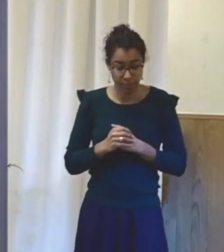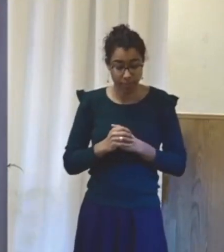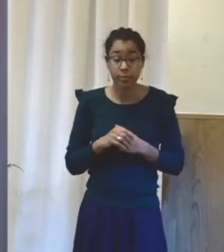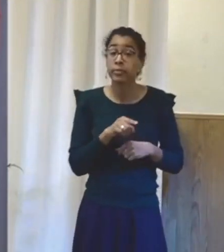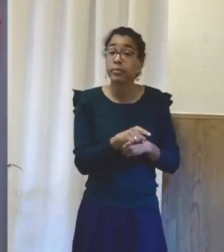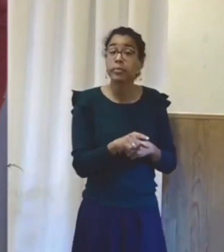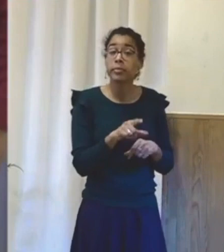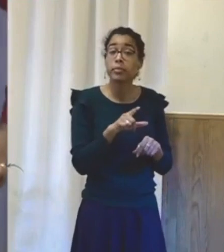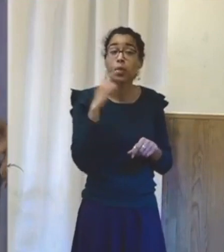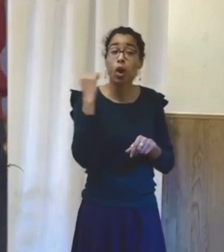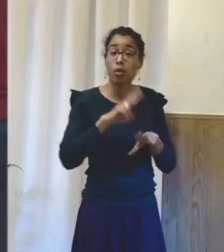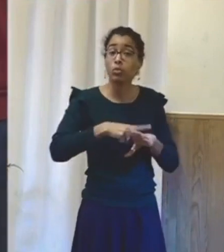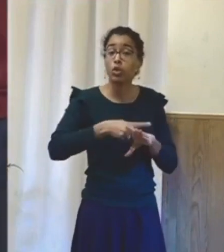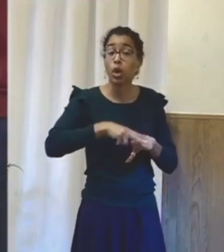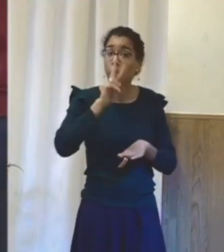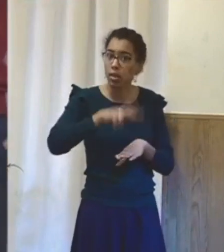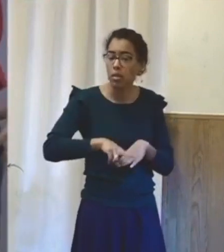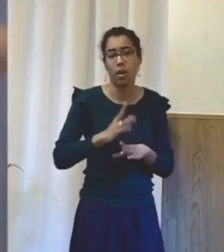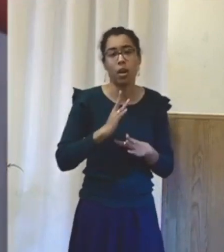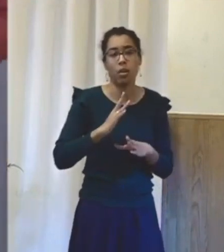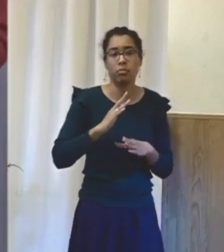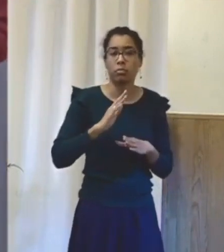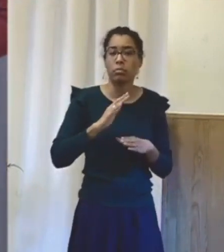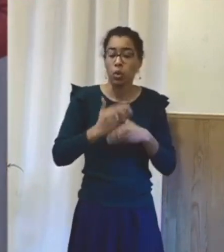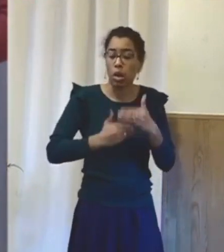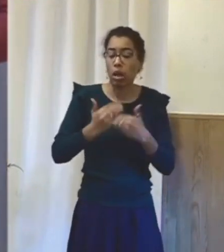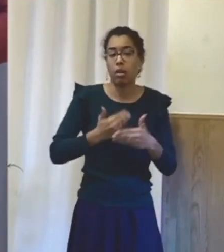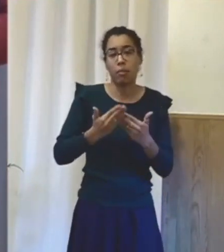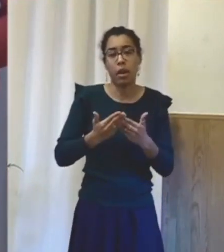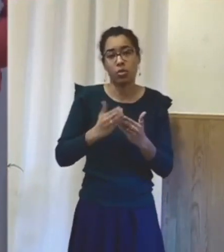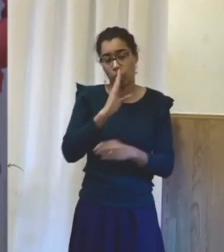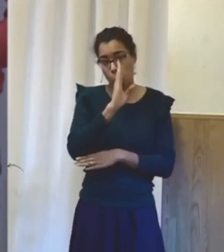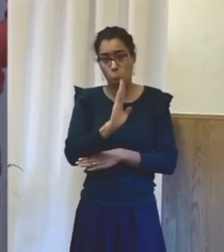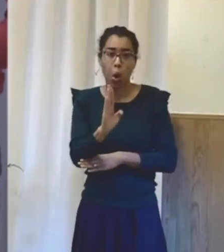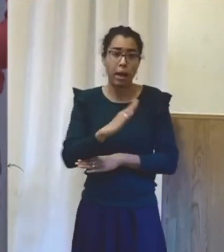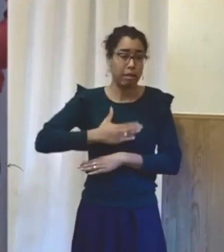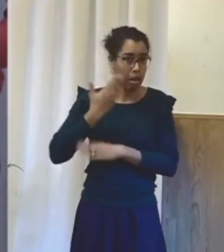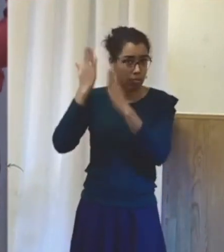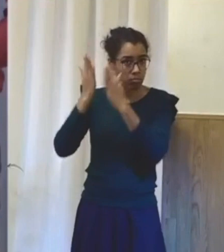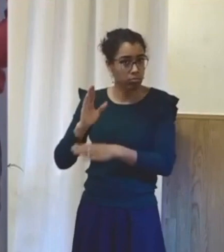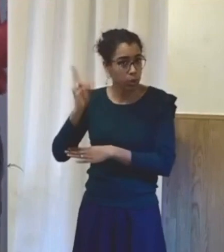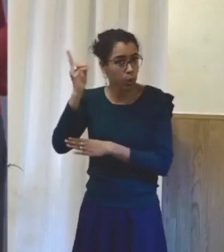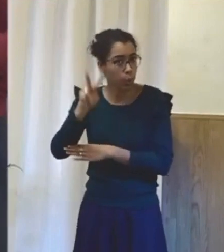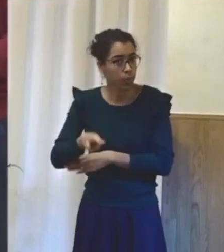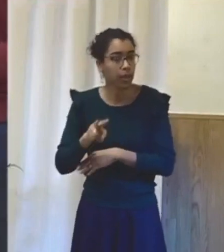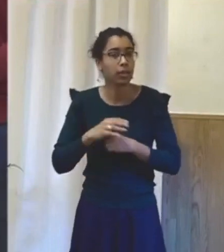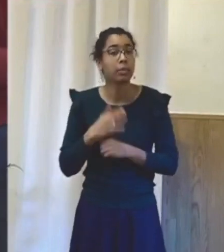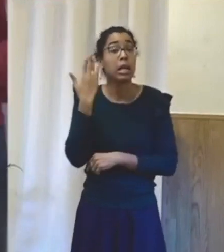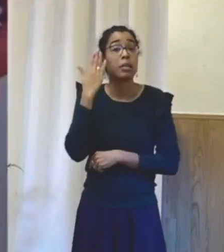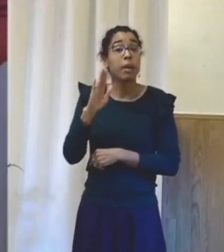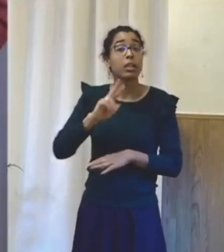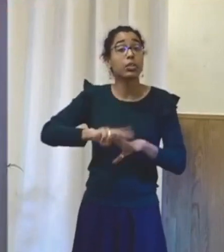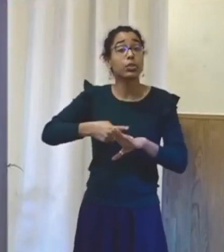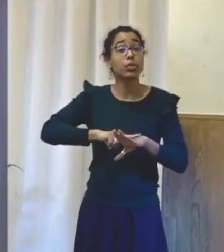Job était un homme, c'est vrai, qui marchait par amour pour Dieu. C'est vrai. Mais Job,